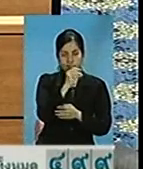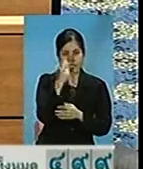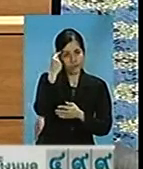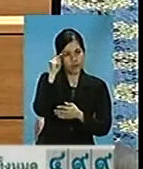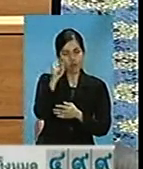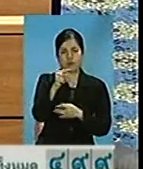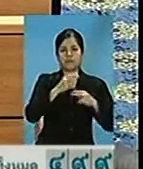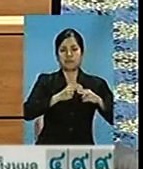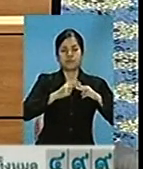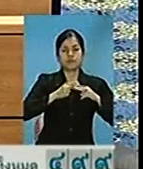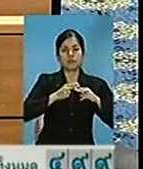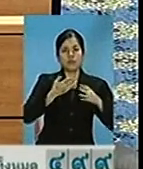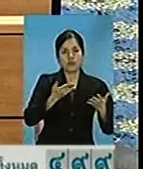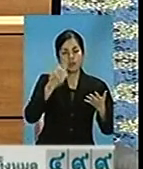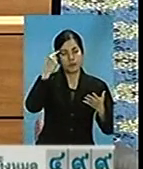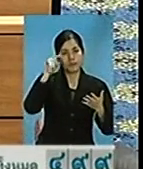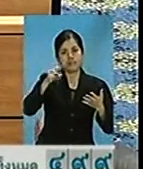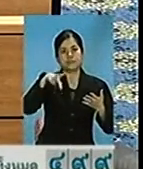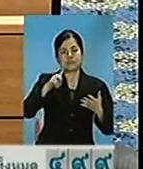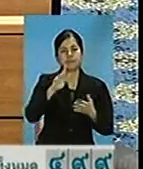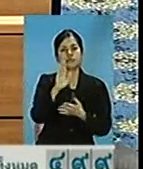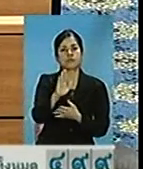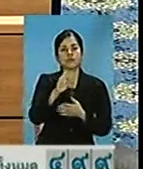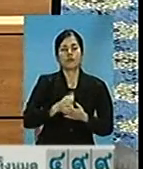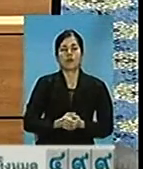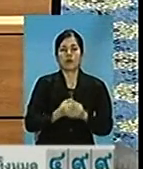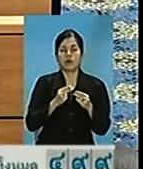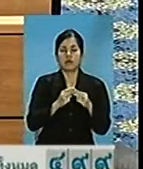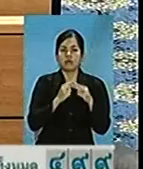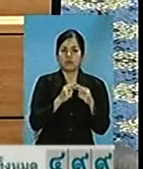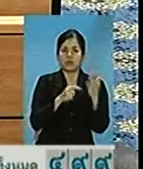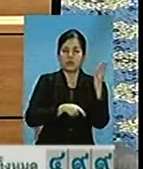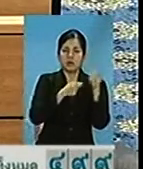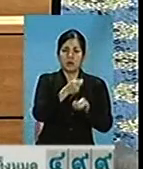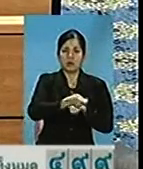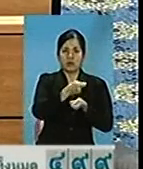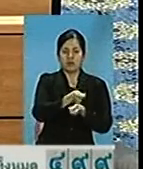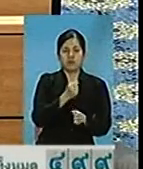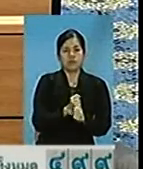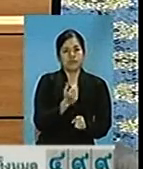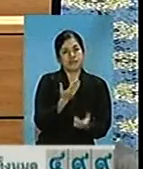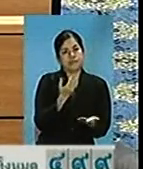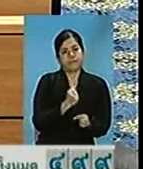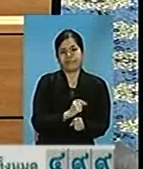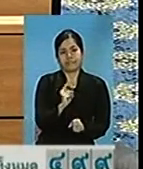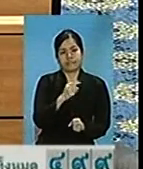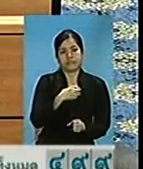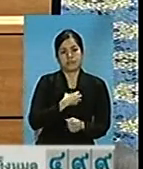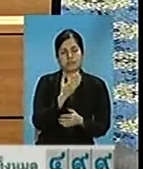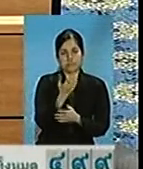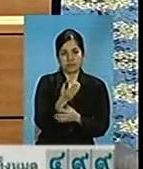พ่อค้าไม่เห็นประโยชน์ของพวกเขาเราจะว่ายังไงขอประทานโทษท่านประธานถอนคำว่ามึ